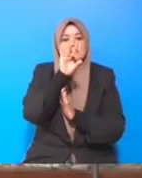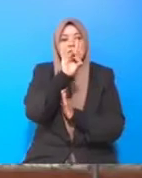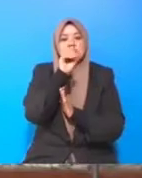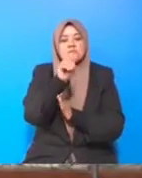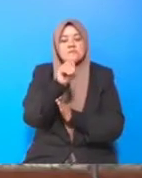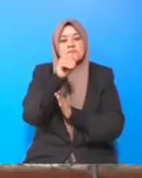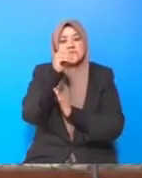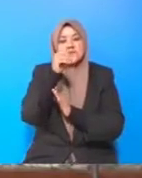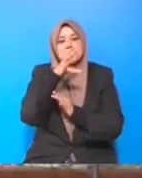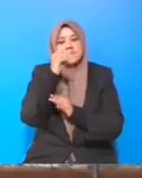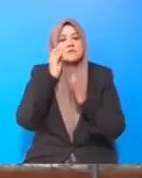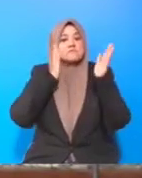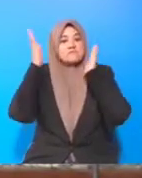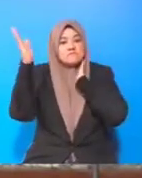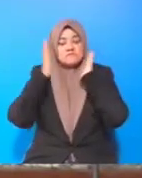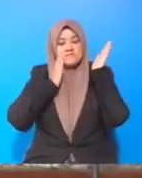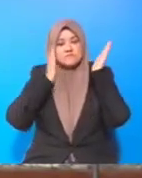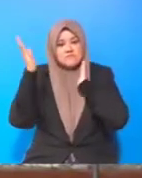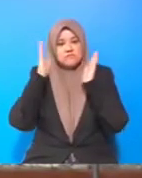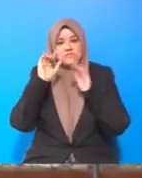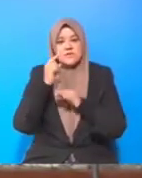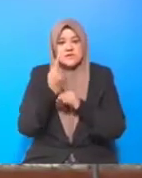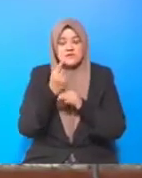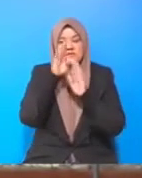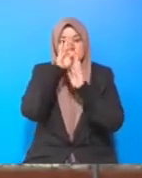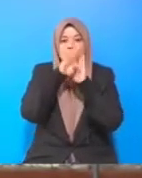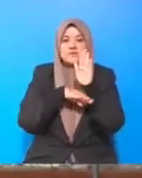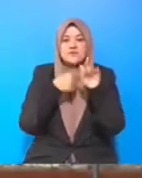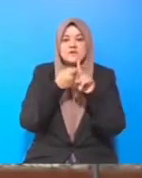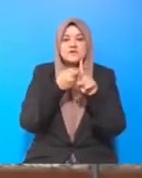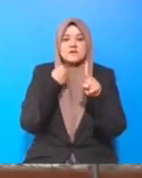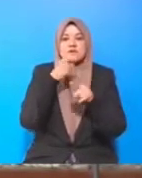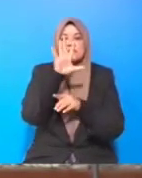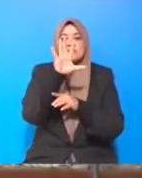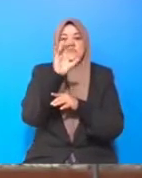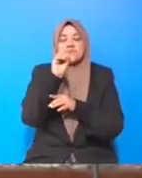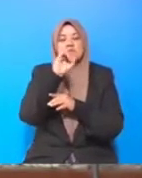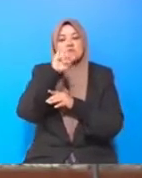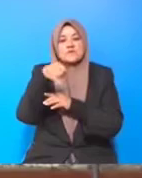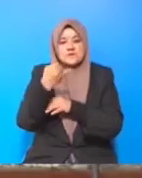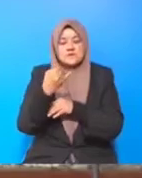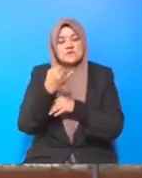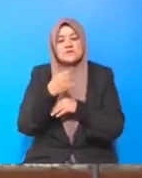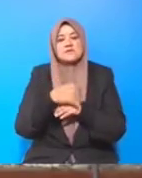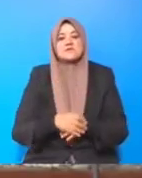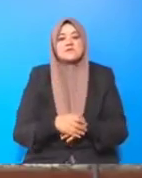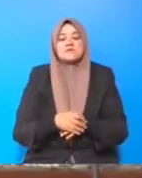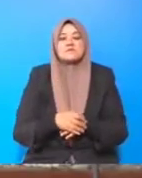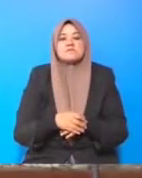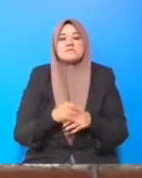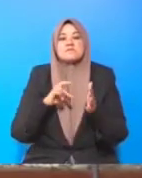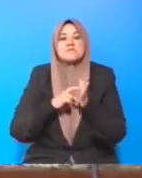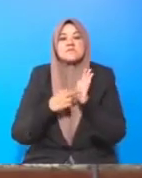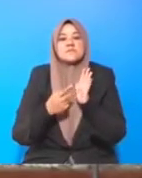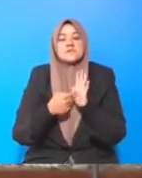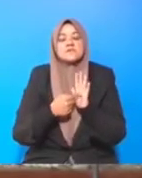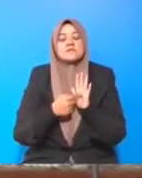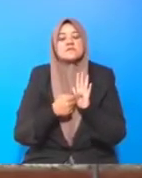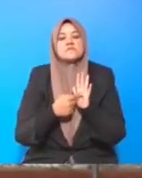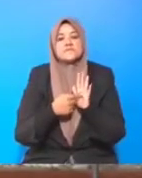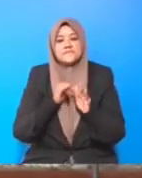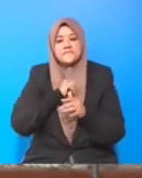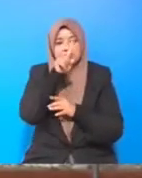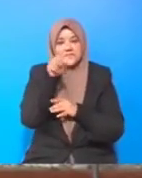80w Gimana kalau Malaysia mengeluarkan kurang daripada 50 jenis variasi soalan saya Apakah